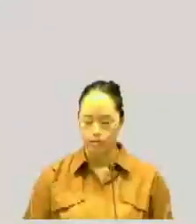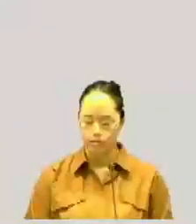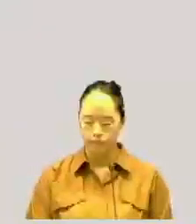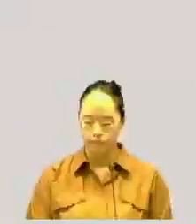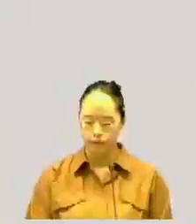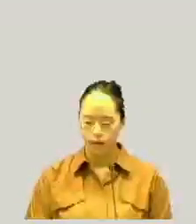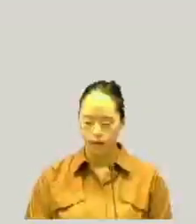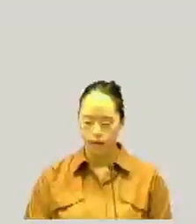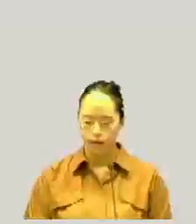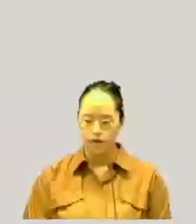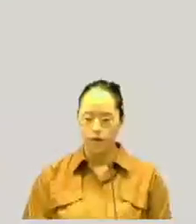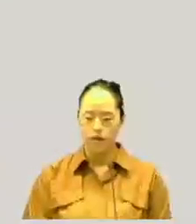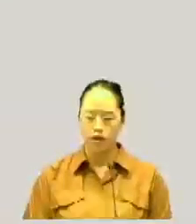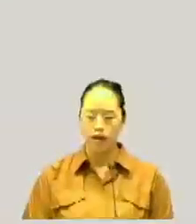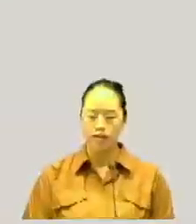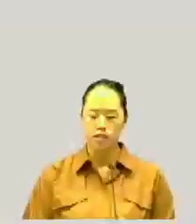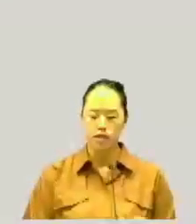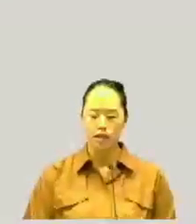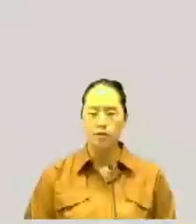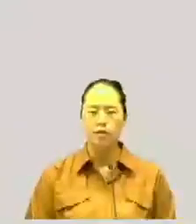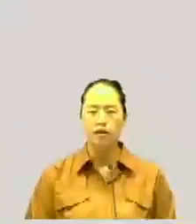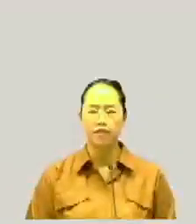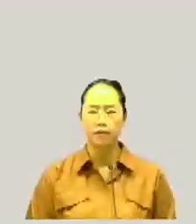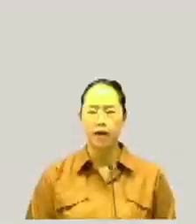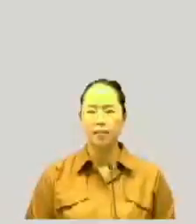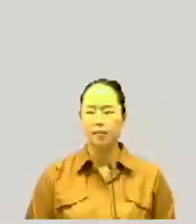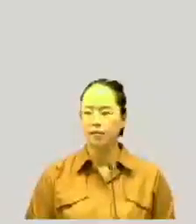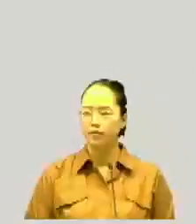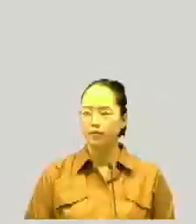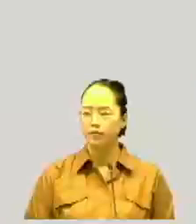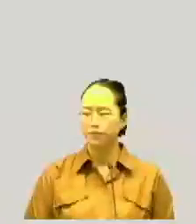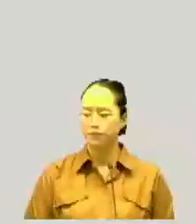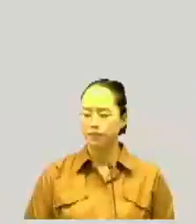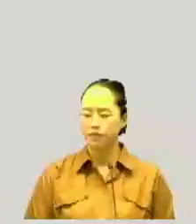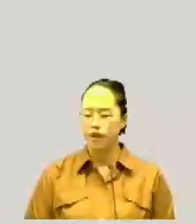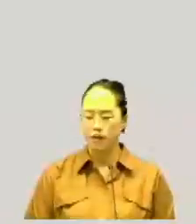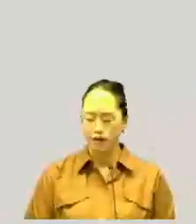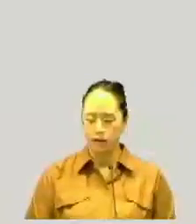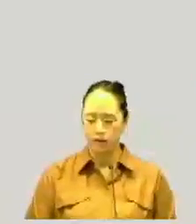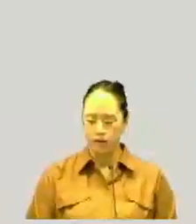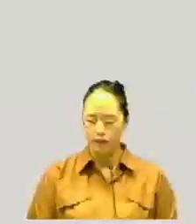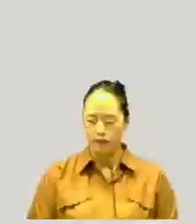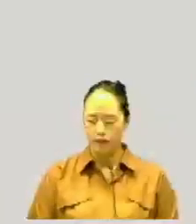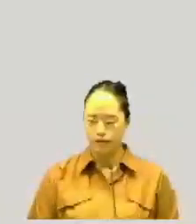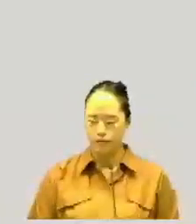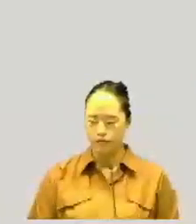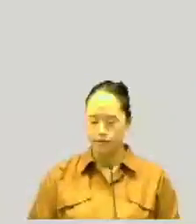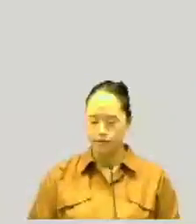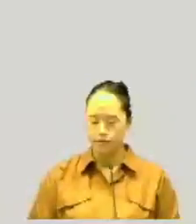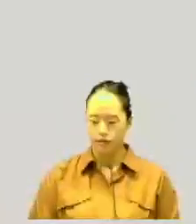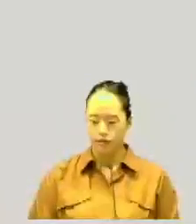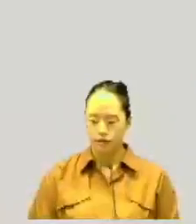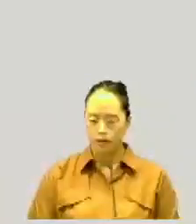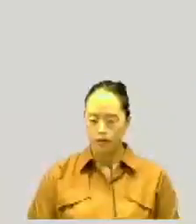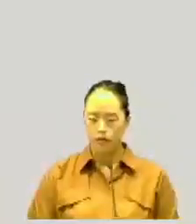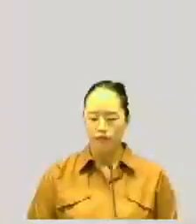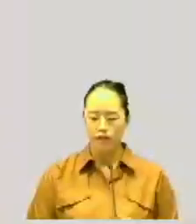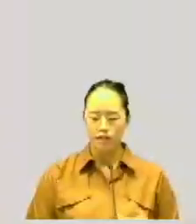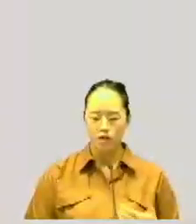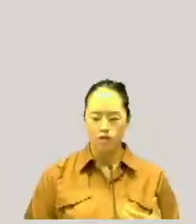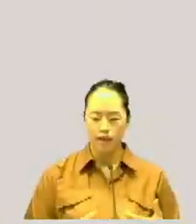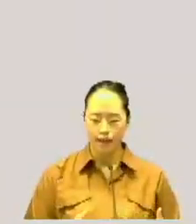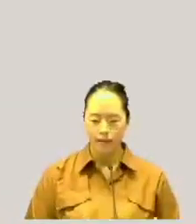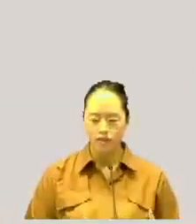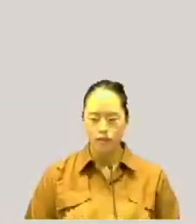救了。你们知道这个圣经的最后一卷是什么呢？就是启示录。启示